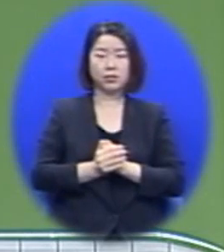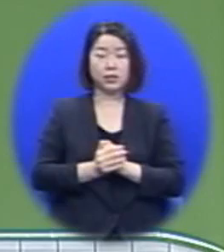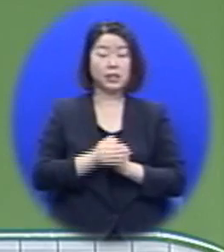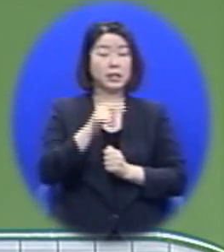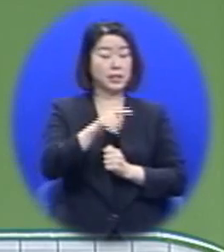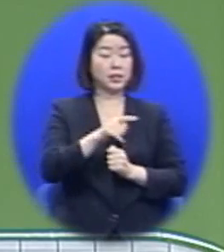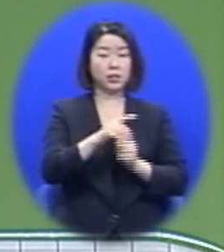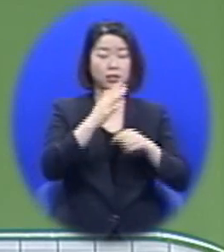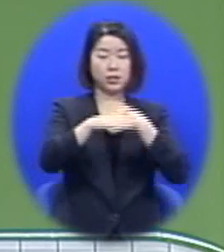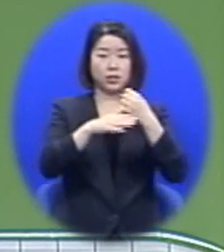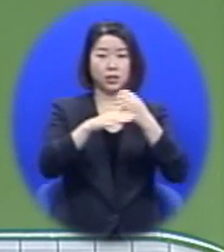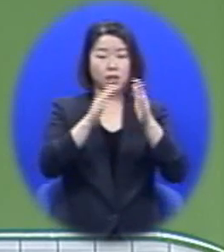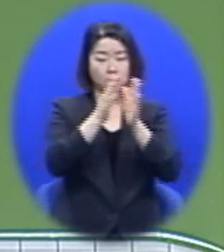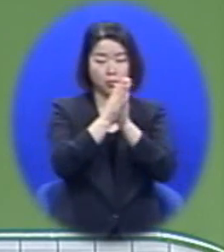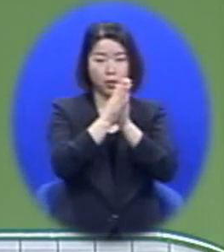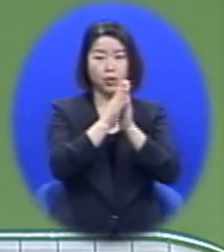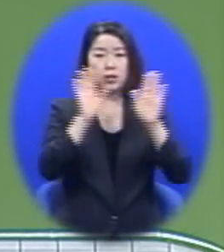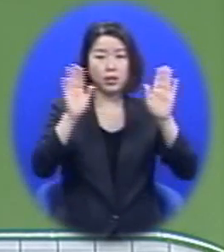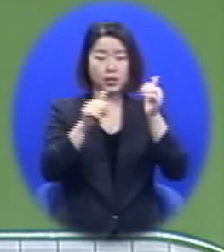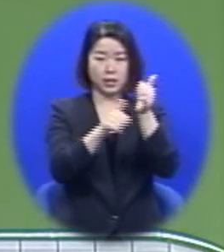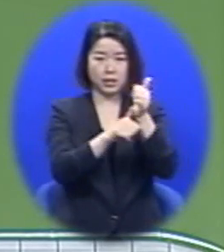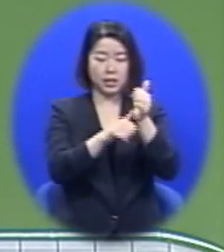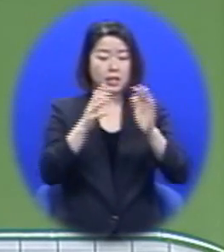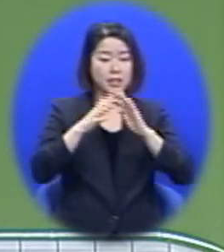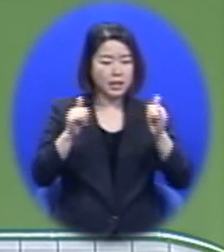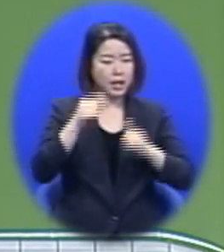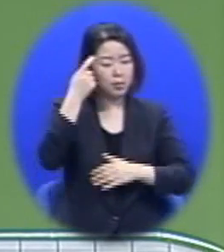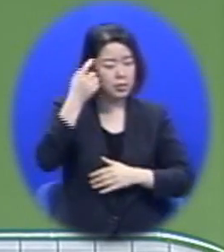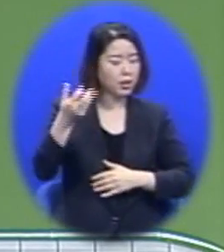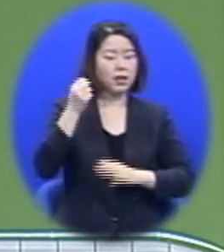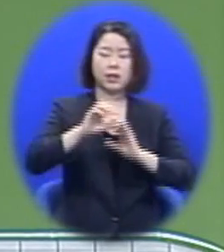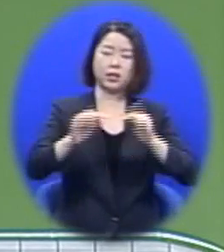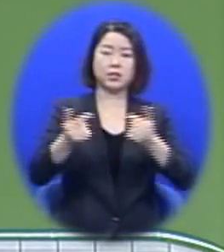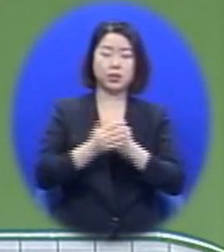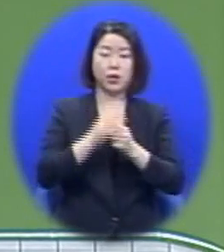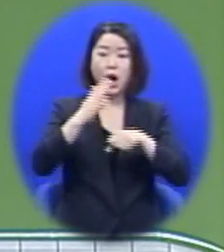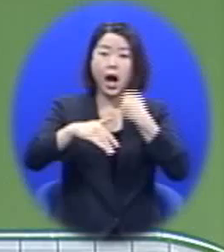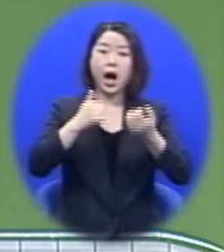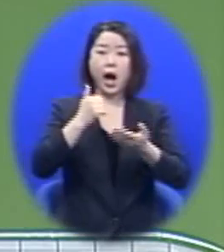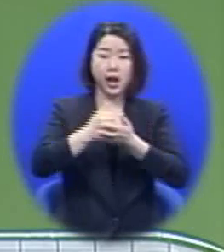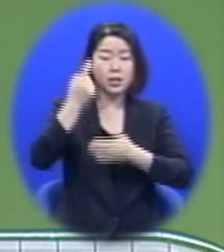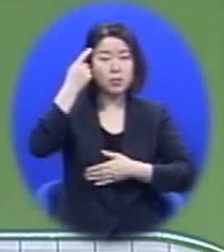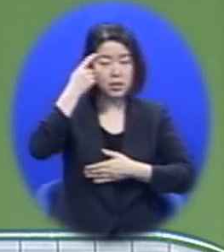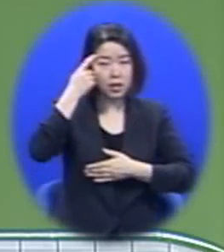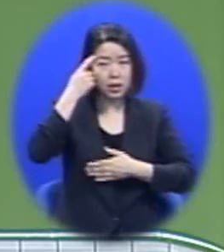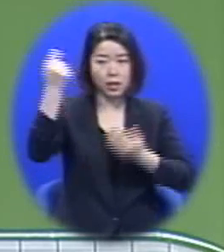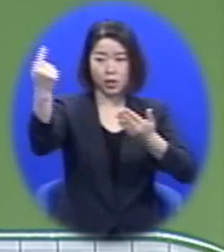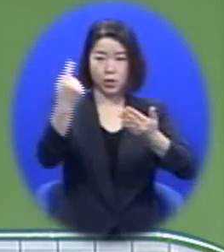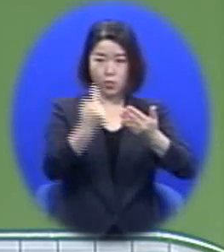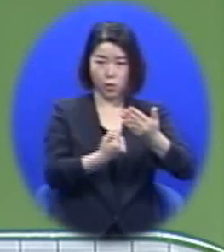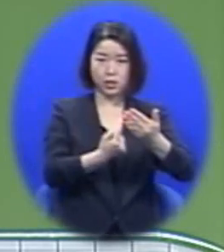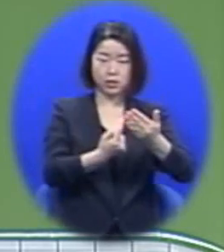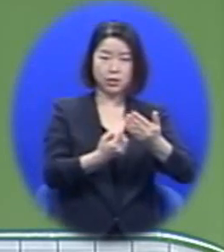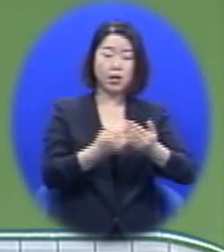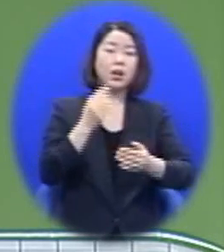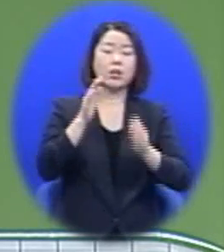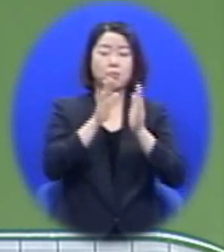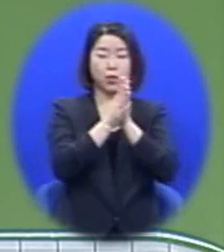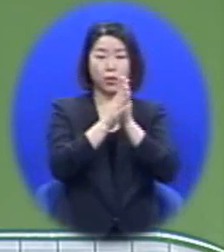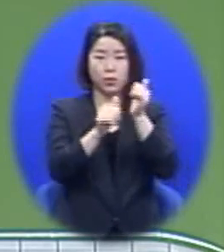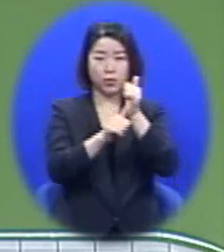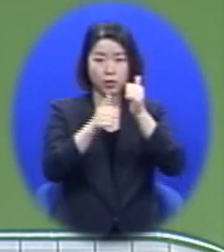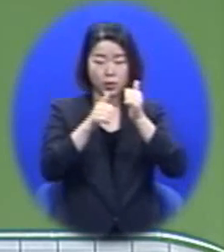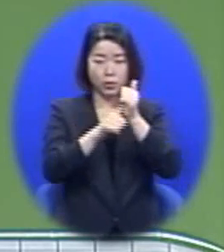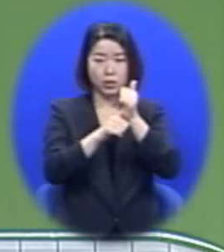이건 여호수아가 가지고 있는 사람의 생각이 아니었습니다. 하나님의 생각이 여호수아에게 들어와서 여호수아로 하여금